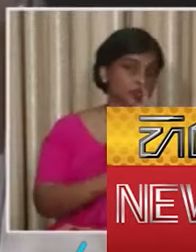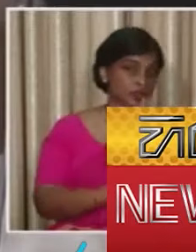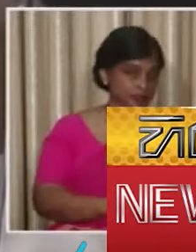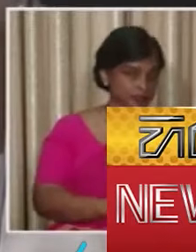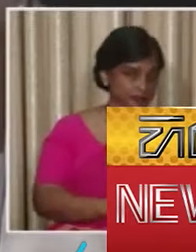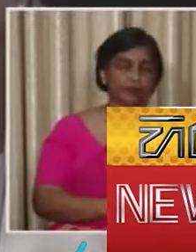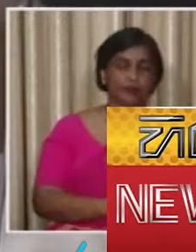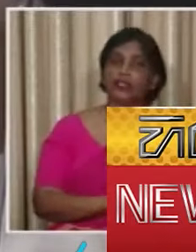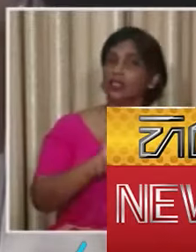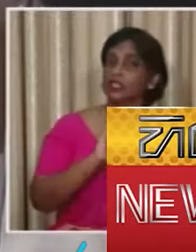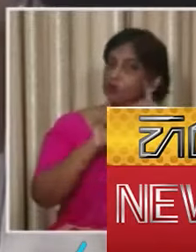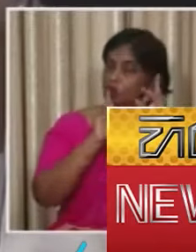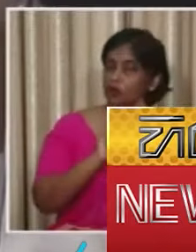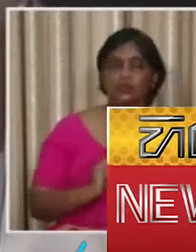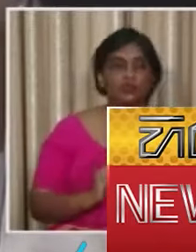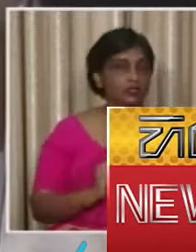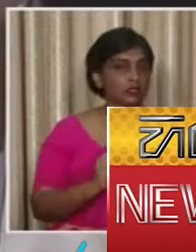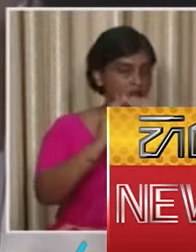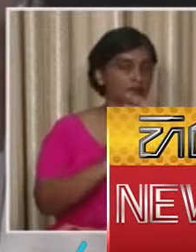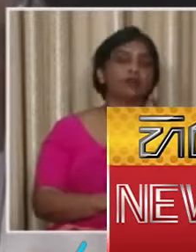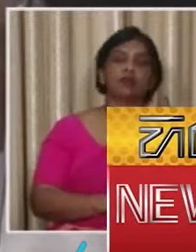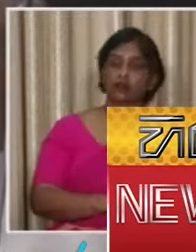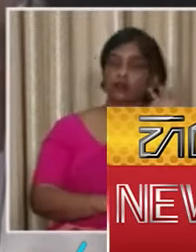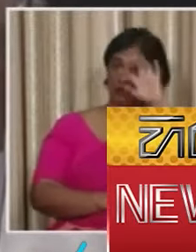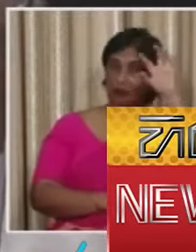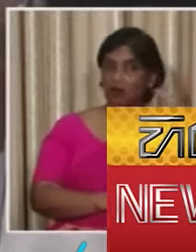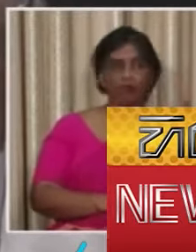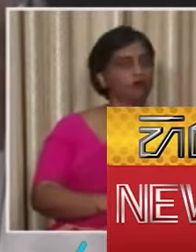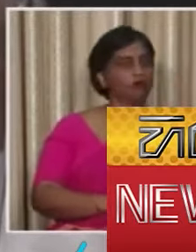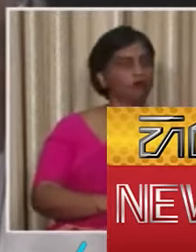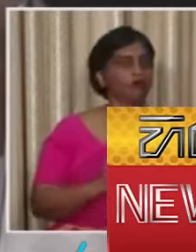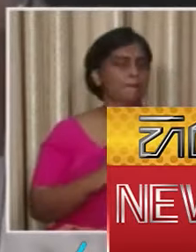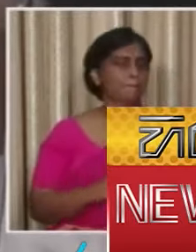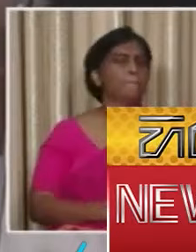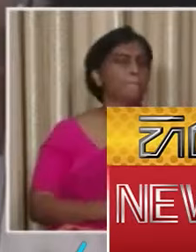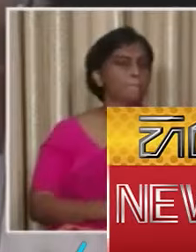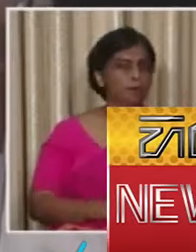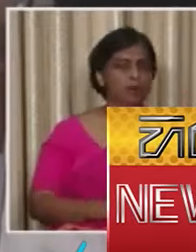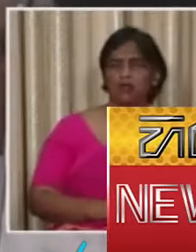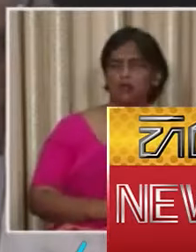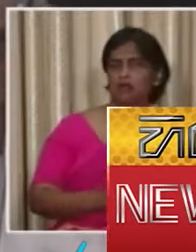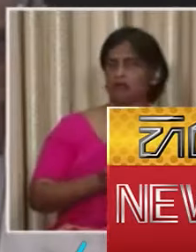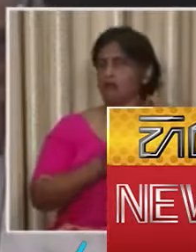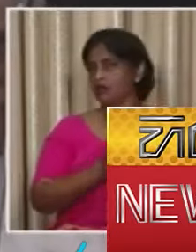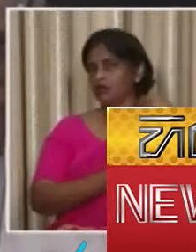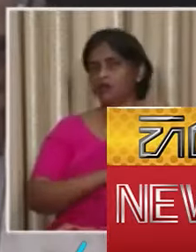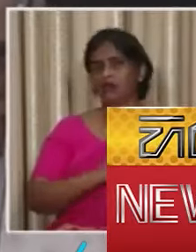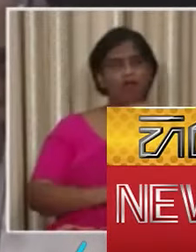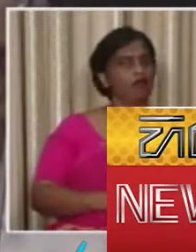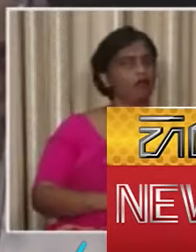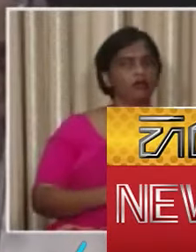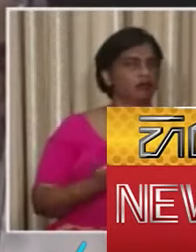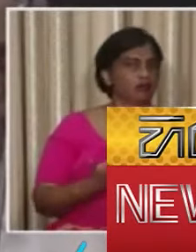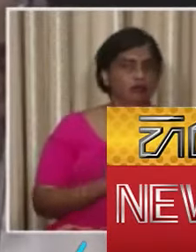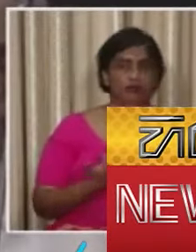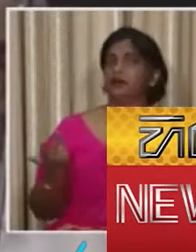කැමතියි. ශ්‍රී ලංකා වැනි සංවර්ධනයෙන් පවත්වන රටකට තනියම යැපෙන්න බෑ. තනියම යැපෙන්න තරම් ආදායමක් අප